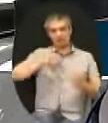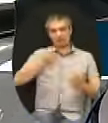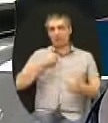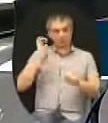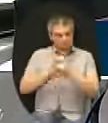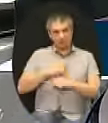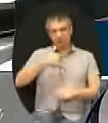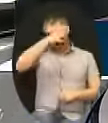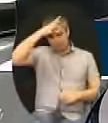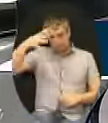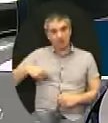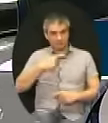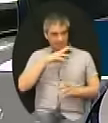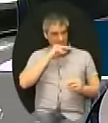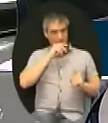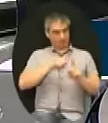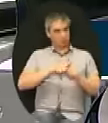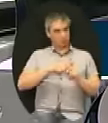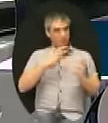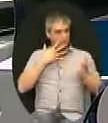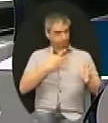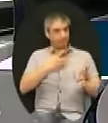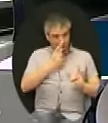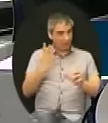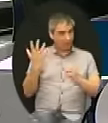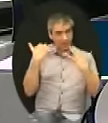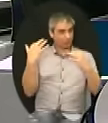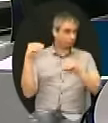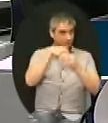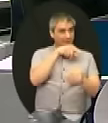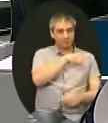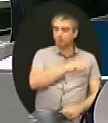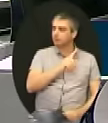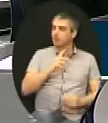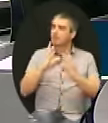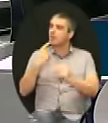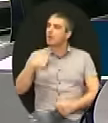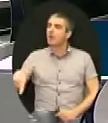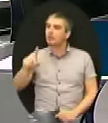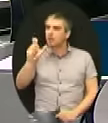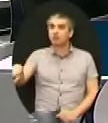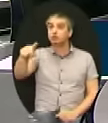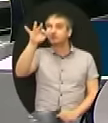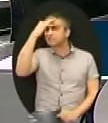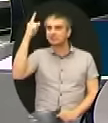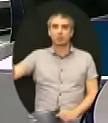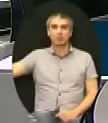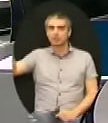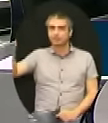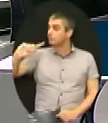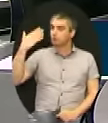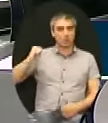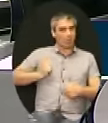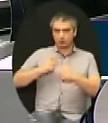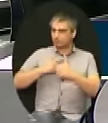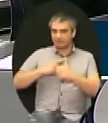חרה, ולדבר כאילו במילים בוטות, ככה תביא את הקהל. הדרך היא להגיד לאנשים קיצוניים שלא שירתו